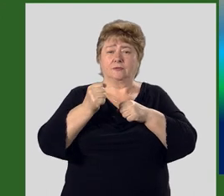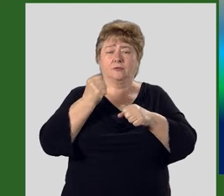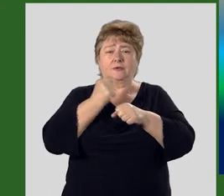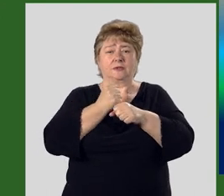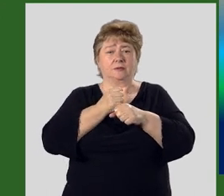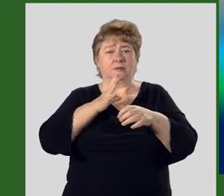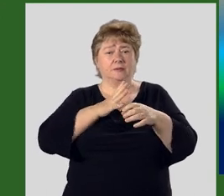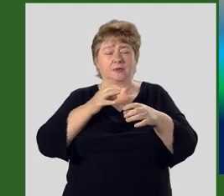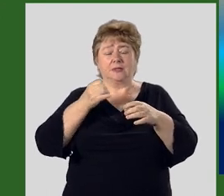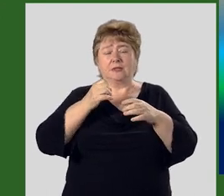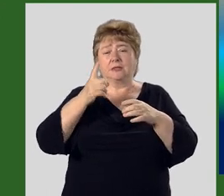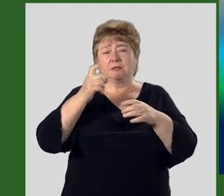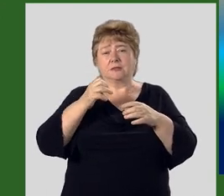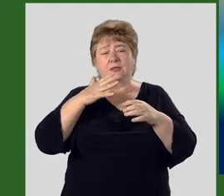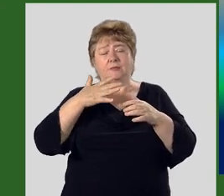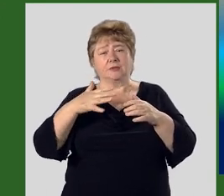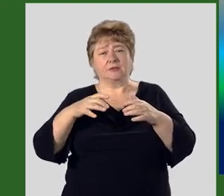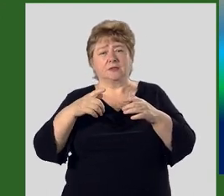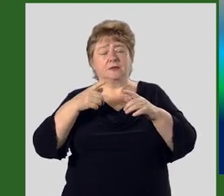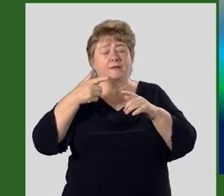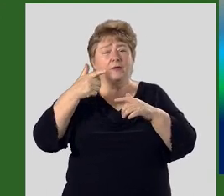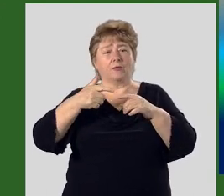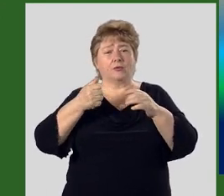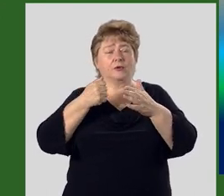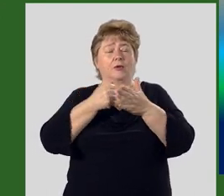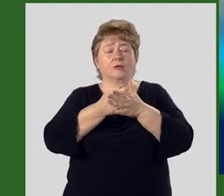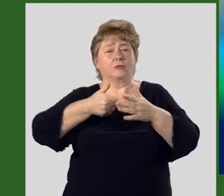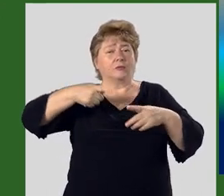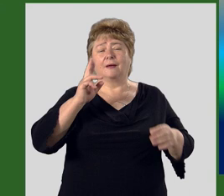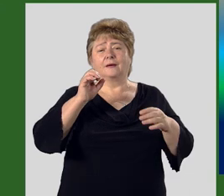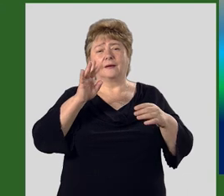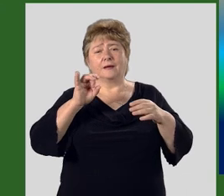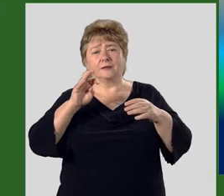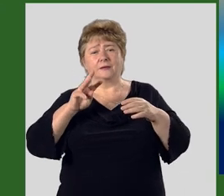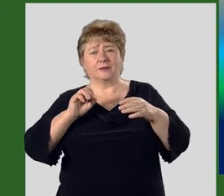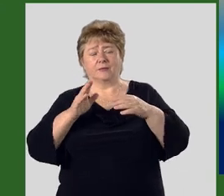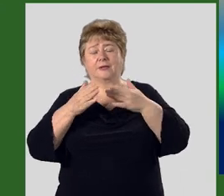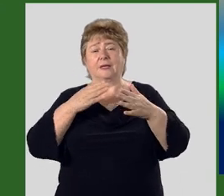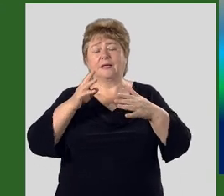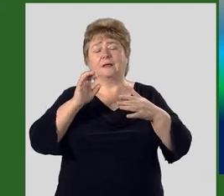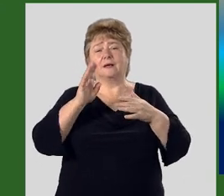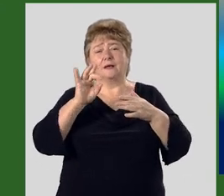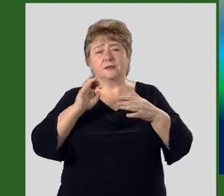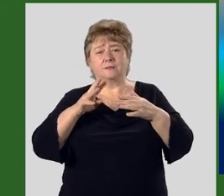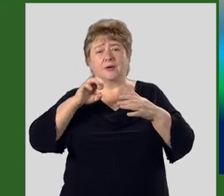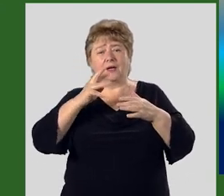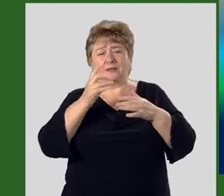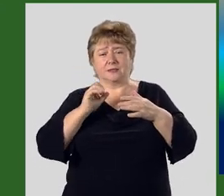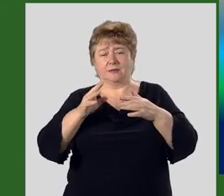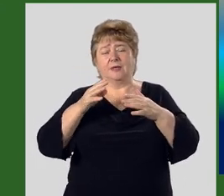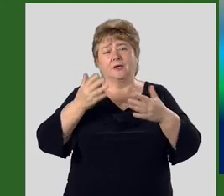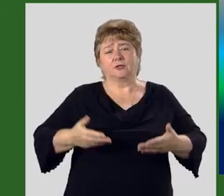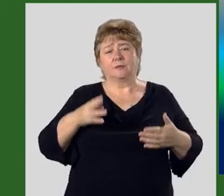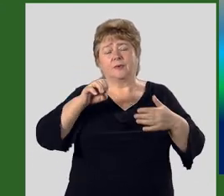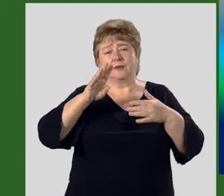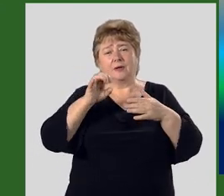он был около 150 года до нашей эры Кратотом или Кратесом Мальским, жившим в